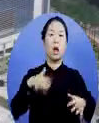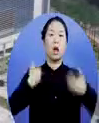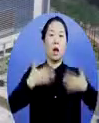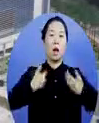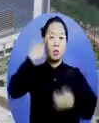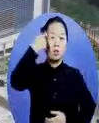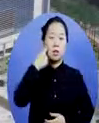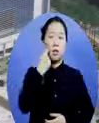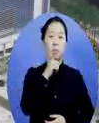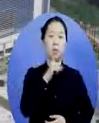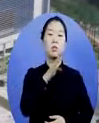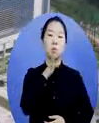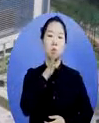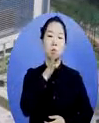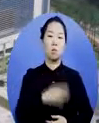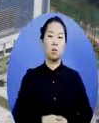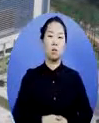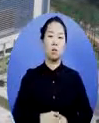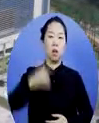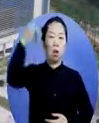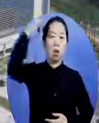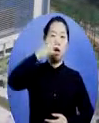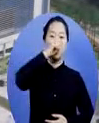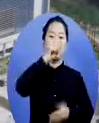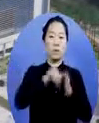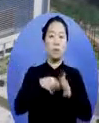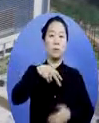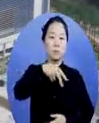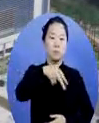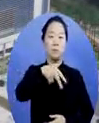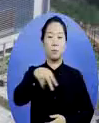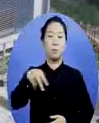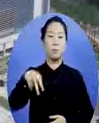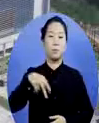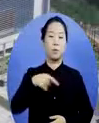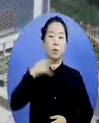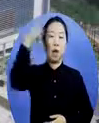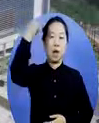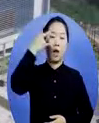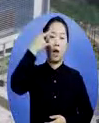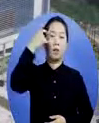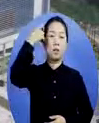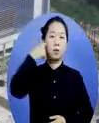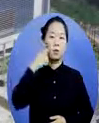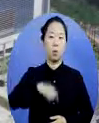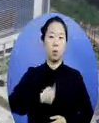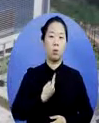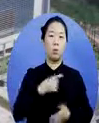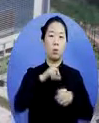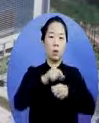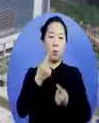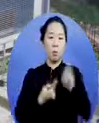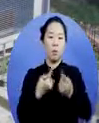하는 말이 빈말이 아닌 셈이 됩니다 햇빛이 좋은 날에는 산책이나 조깅을 하면서 일조량을 늘리고 혼자 있는 시간